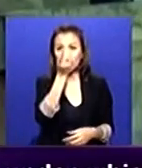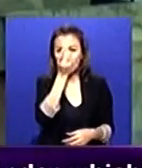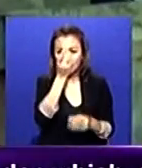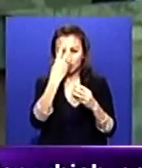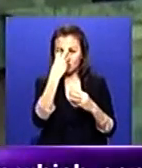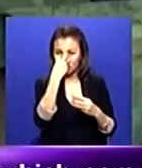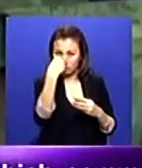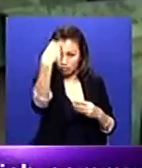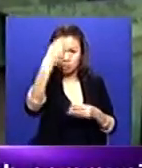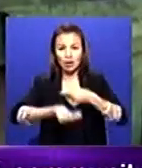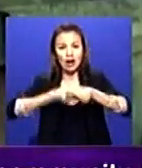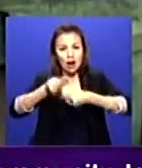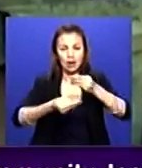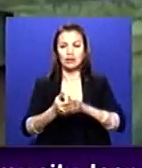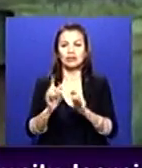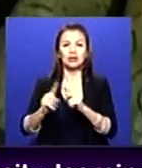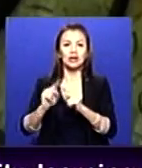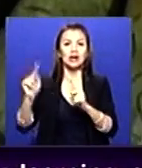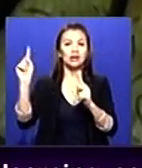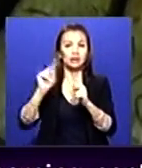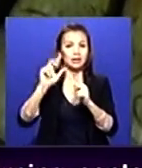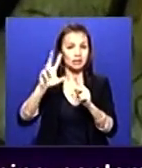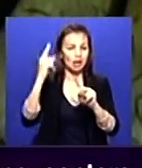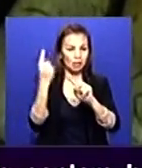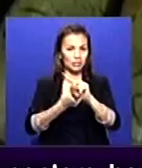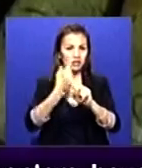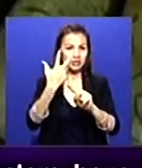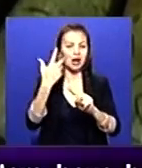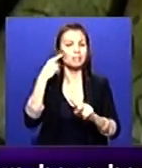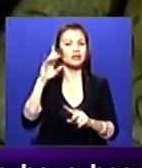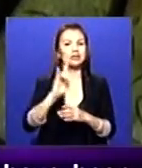ให้วันที่3มีนาคมของทุกปีเป็นวันสัตว์ป่าโลก